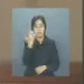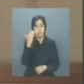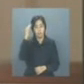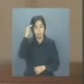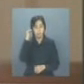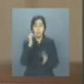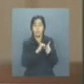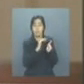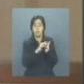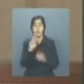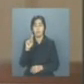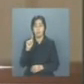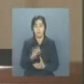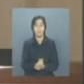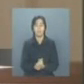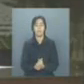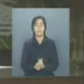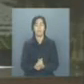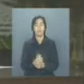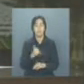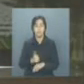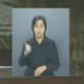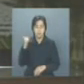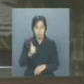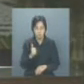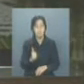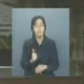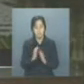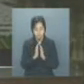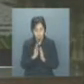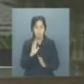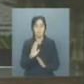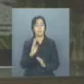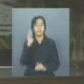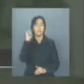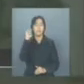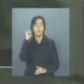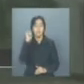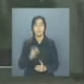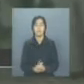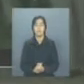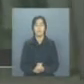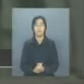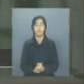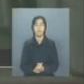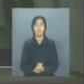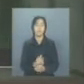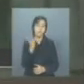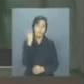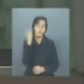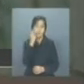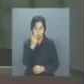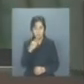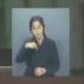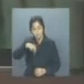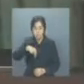ำเสนอข่าวนายคิมจองอุนเดินทางไปคารวะศพบิดาที่อนุสรณ์สถานคิมซูซันเมื่อวานนี้อีกครั้งโดยเรียกขาน